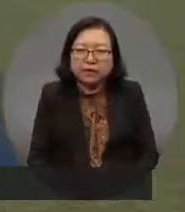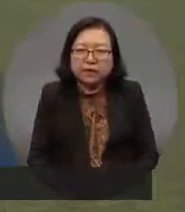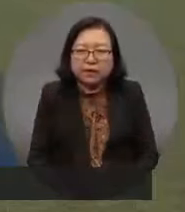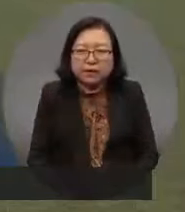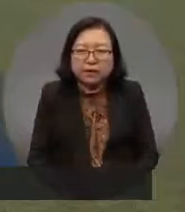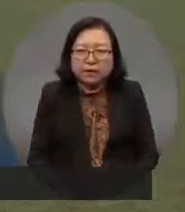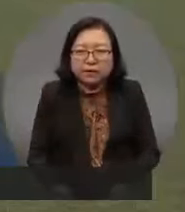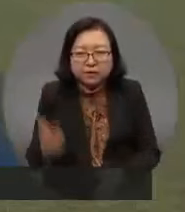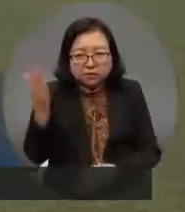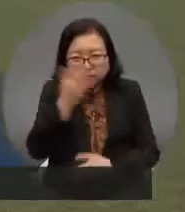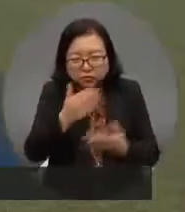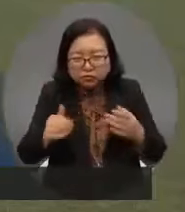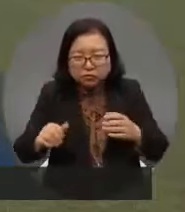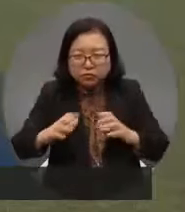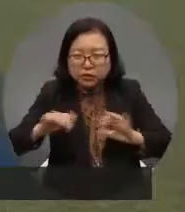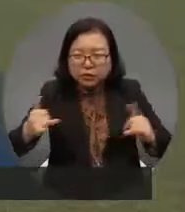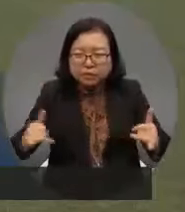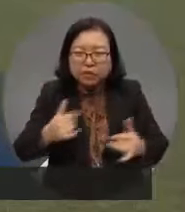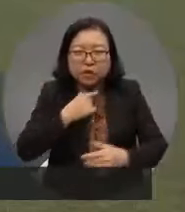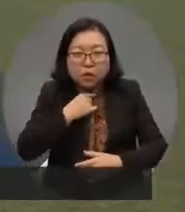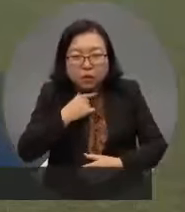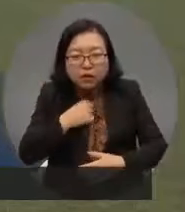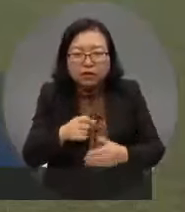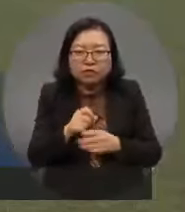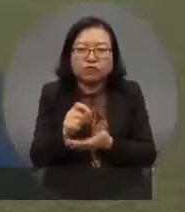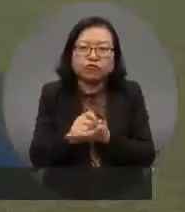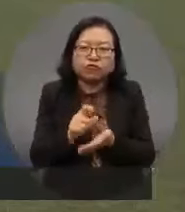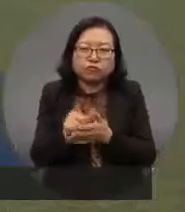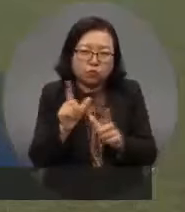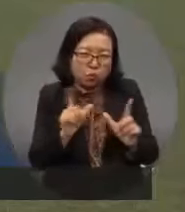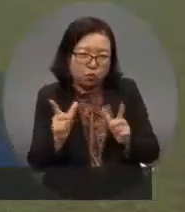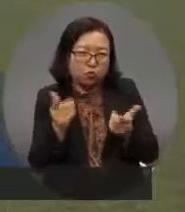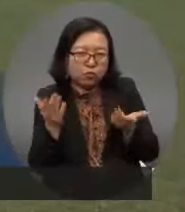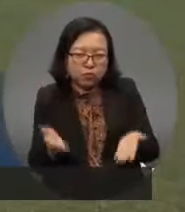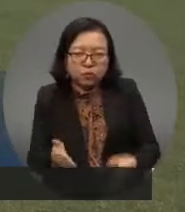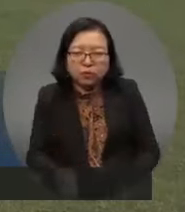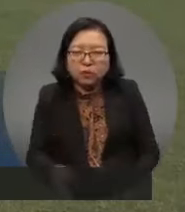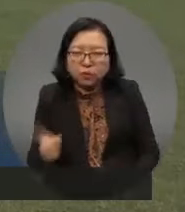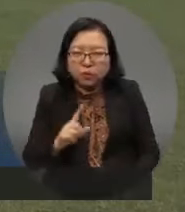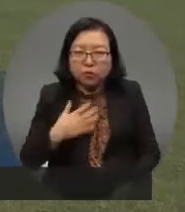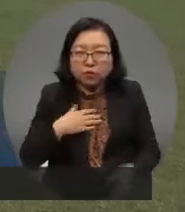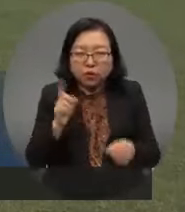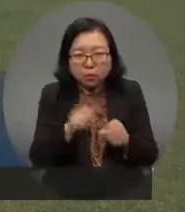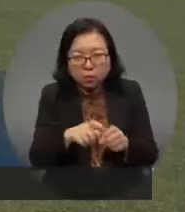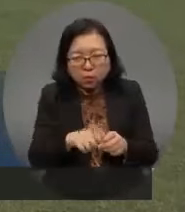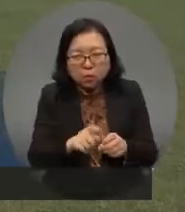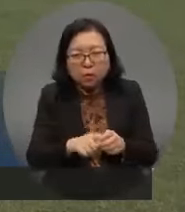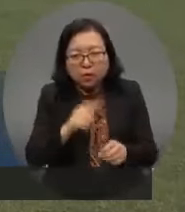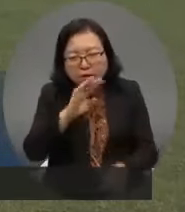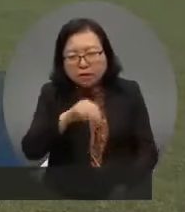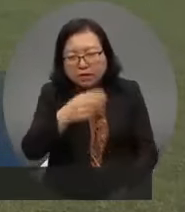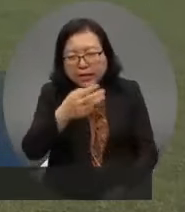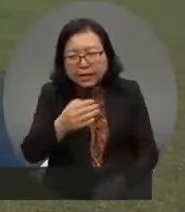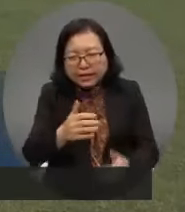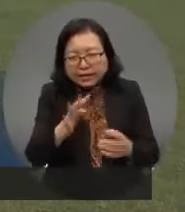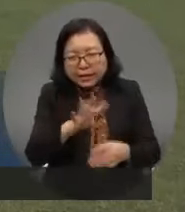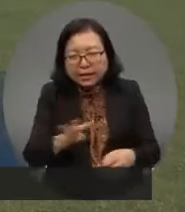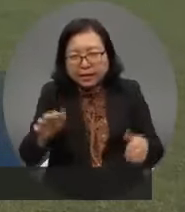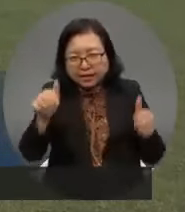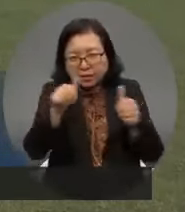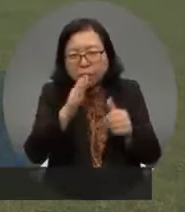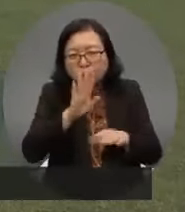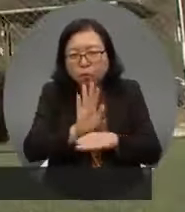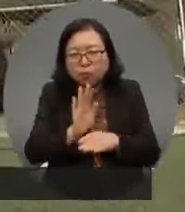팬들이 바라는 축구를 해야 되겠죠. 팬들이 바라는 거는 우리가 이제 목표로 하는 플레이오프에 진출할 수 있도록 최대한 노력을 할